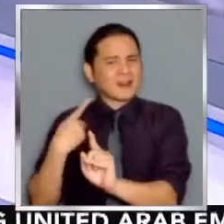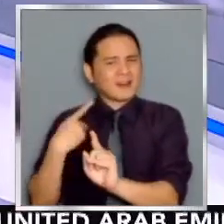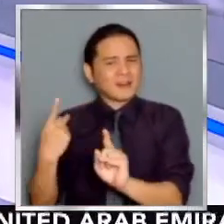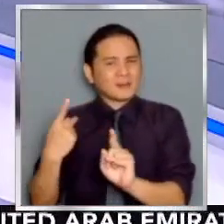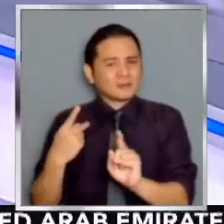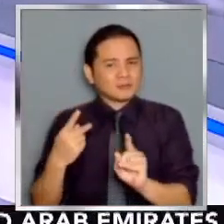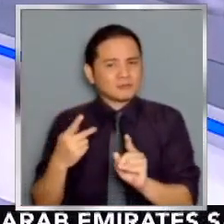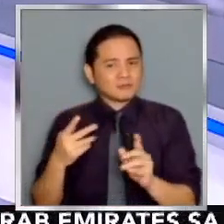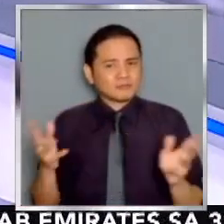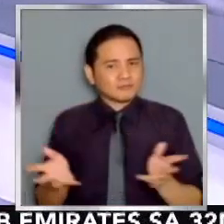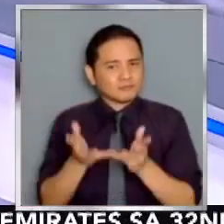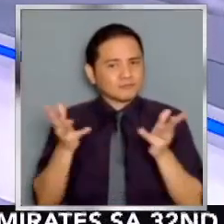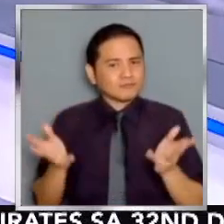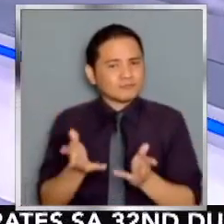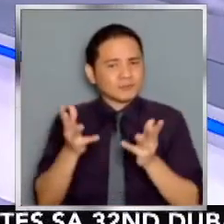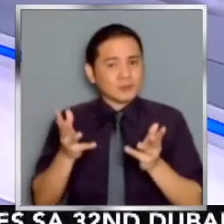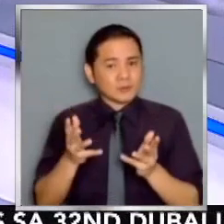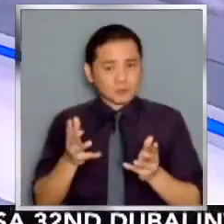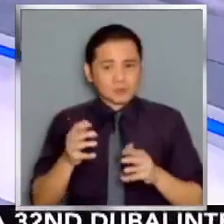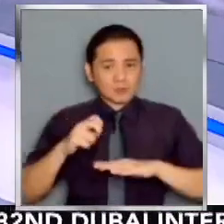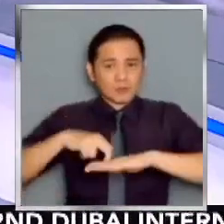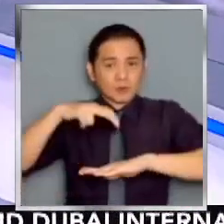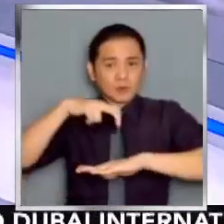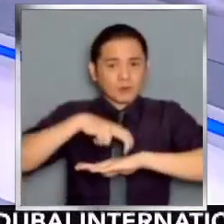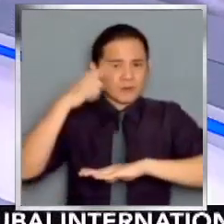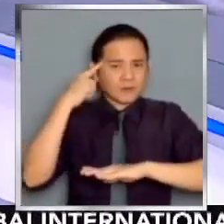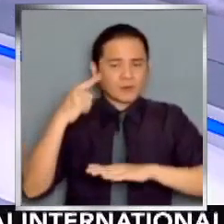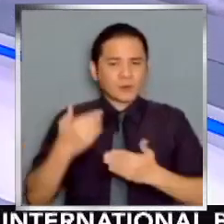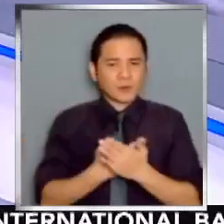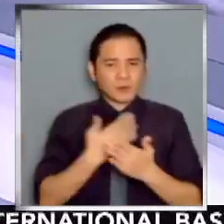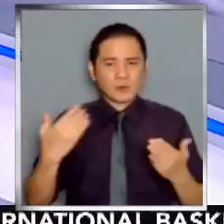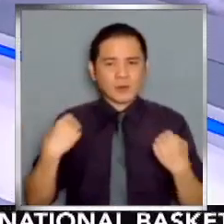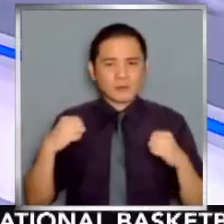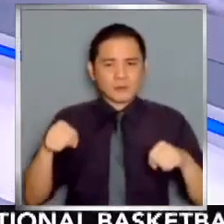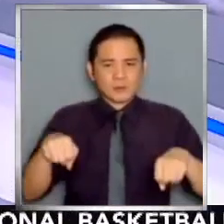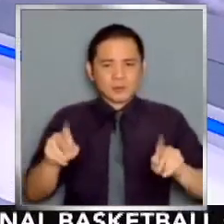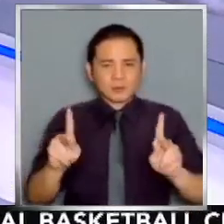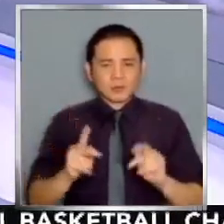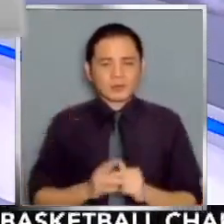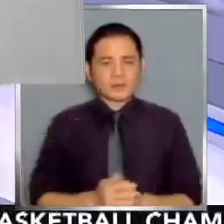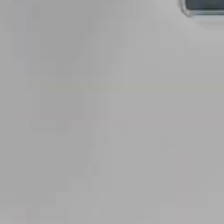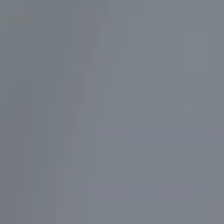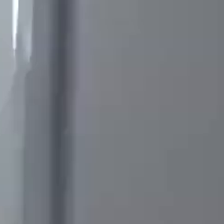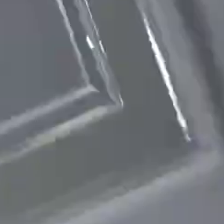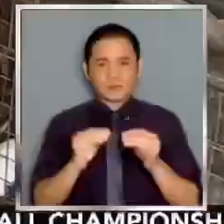bagong oportunidad. At yan ang tinutukan ni Luisito Santos ng Super Radyo DCWP.